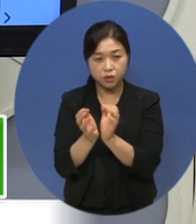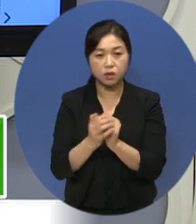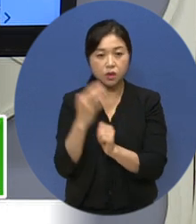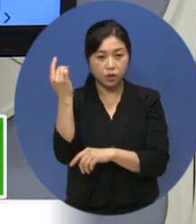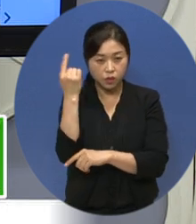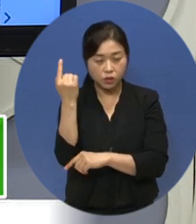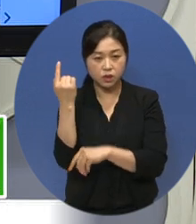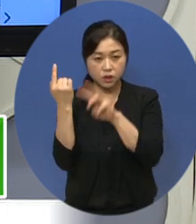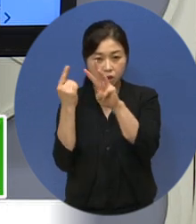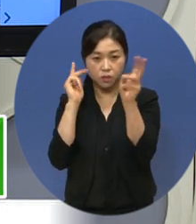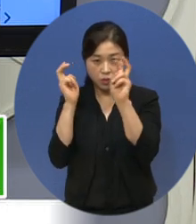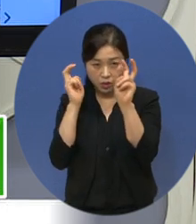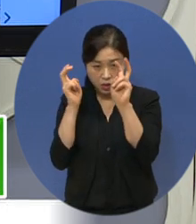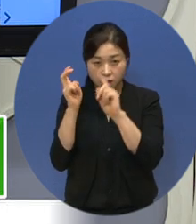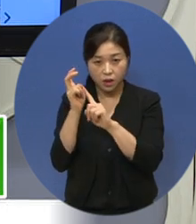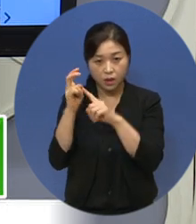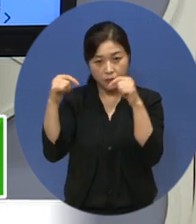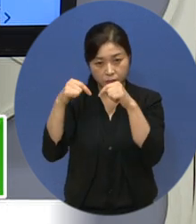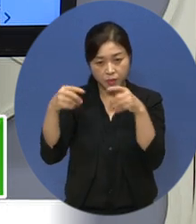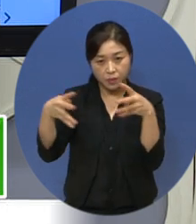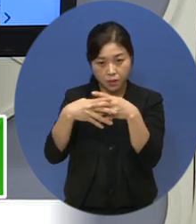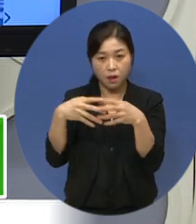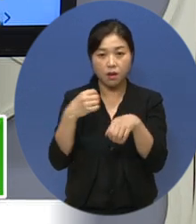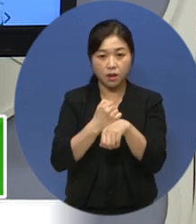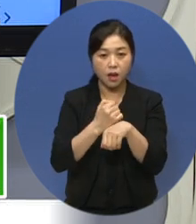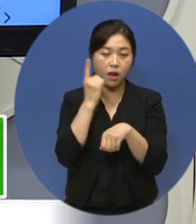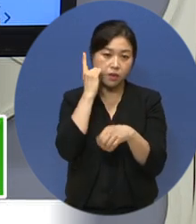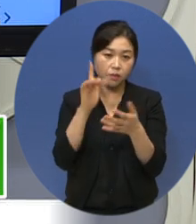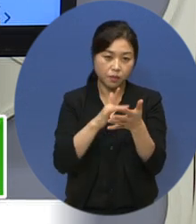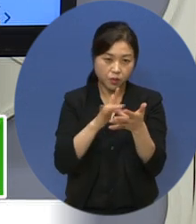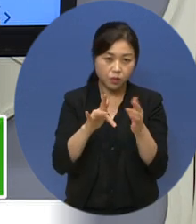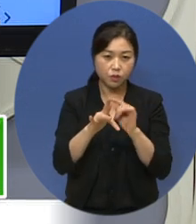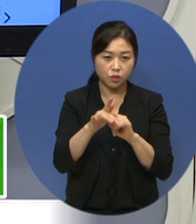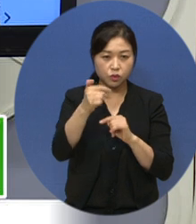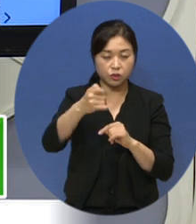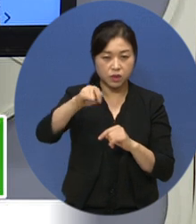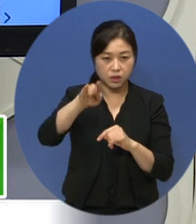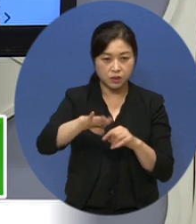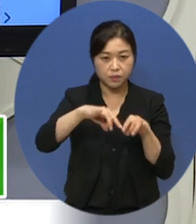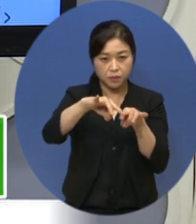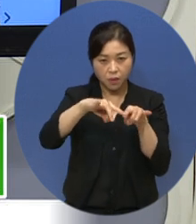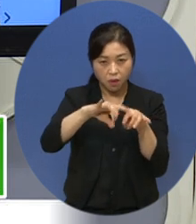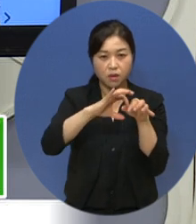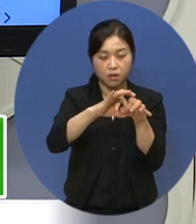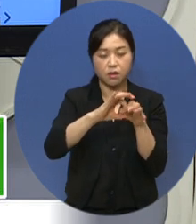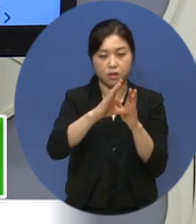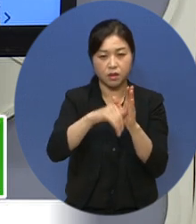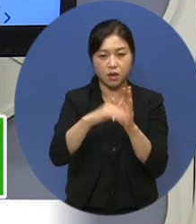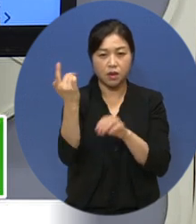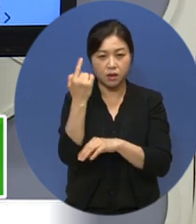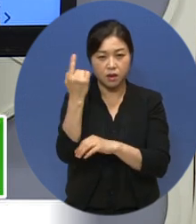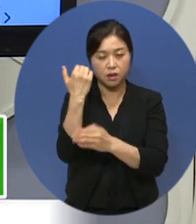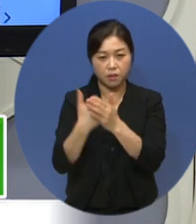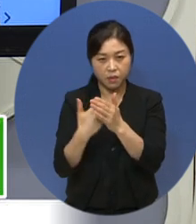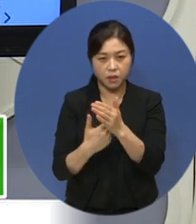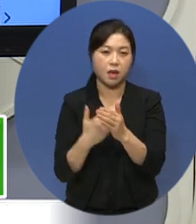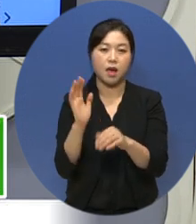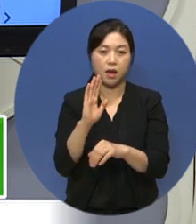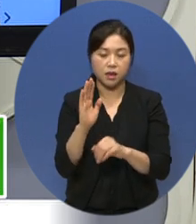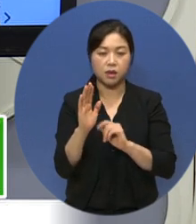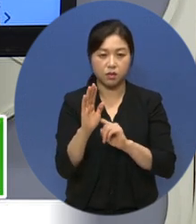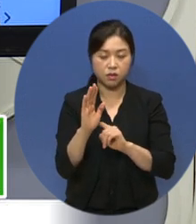스마트폰으로 접속시 ebs 등 주요 누리집 데이터 사용량을 차감 하지 않는 조치를